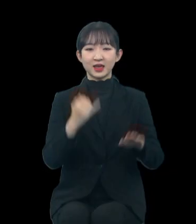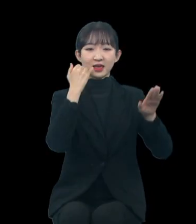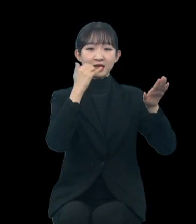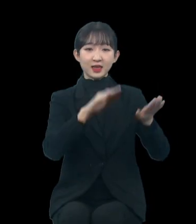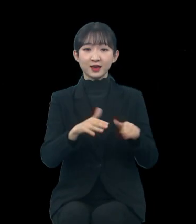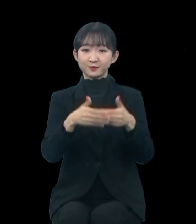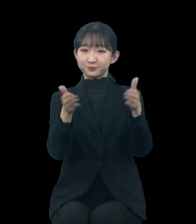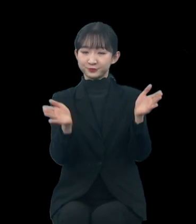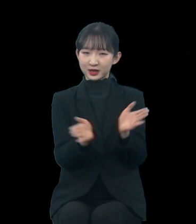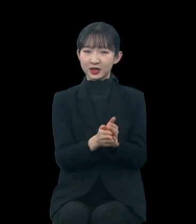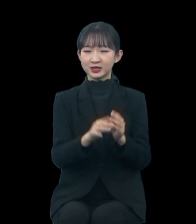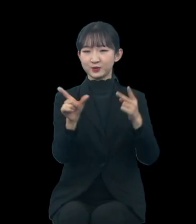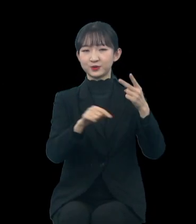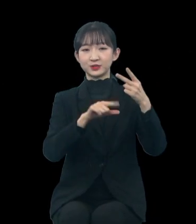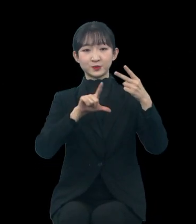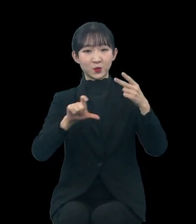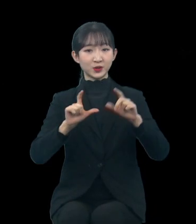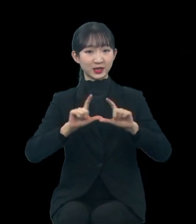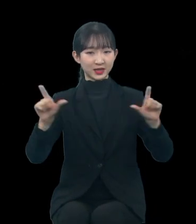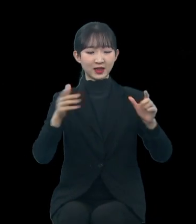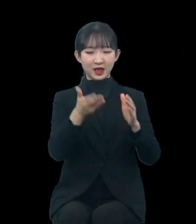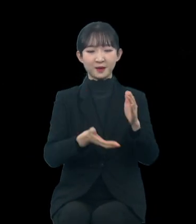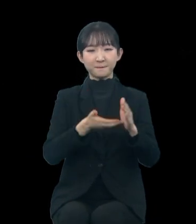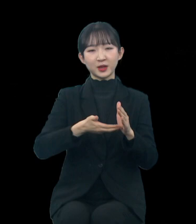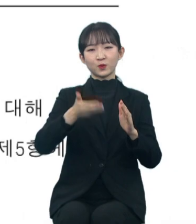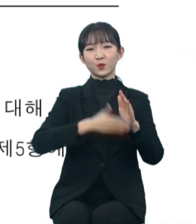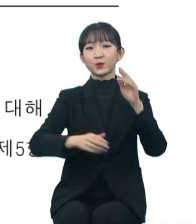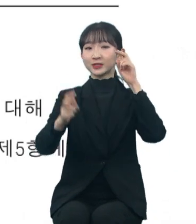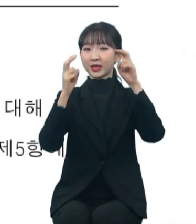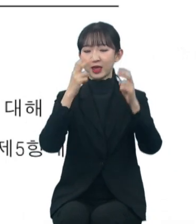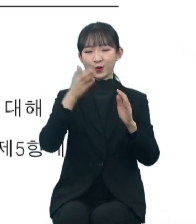해양수산부가 지난 15일 인천항만공사에 보낸 공문입니다.